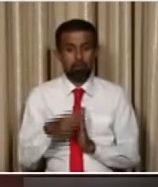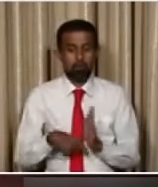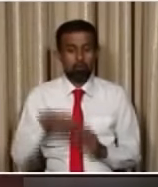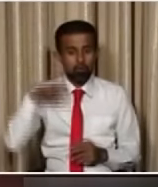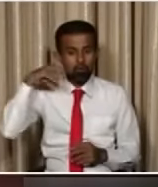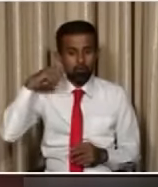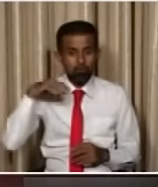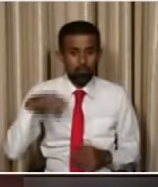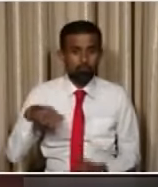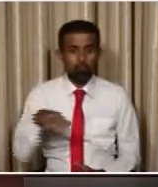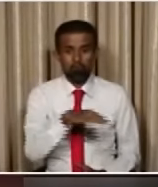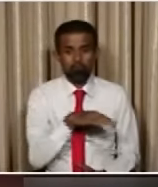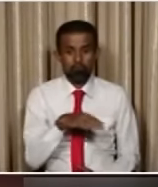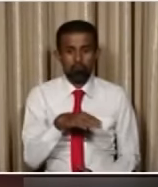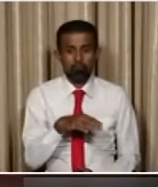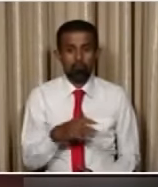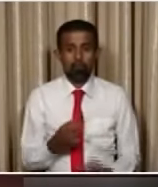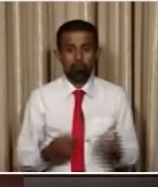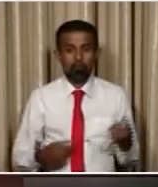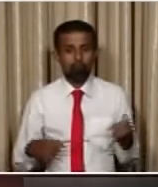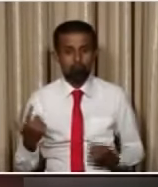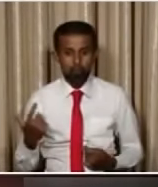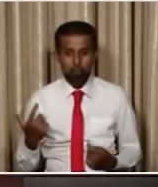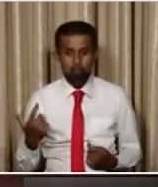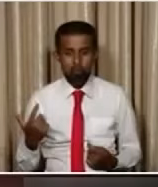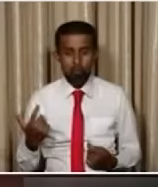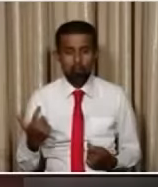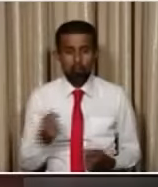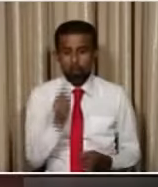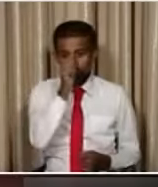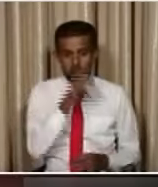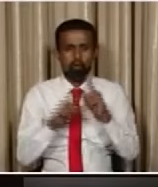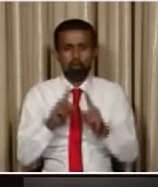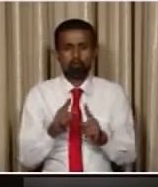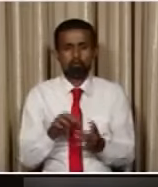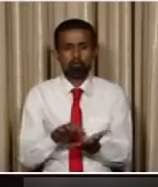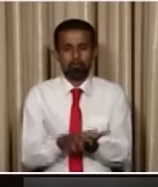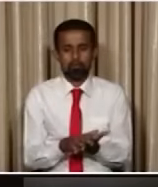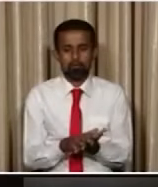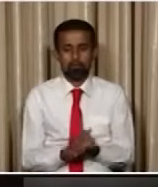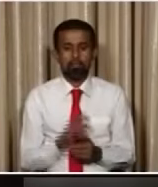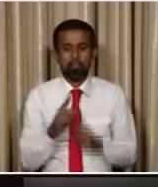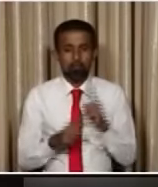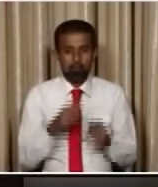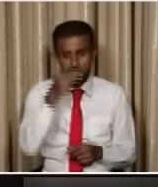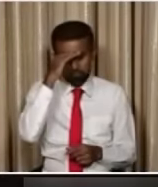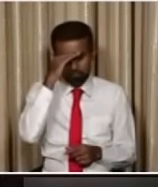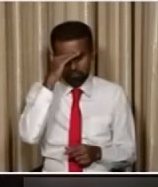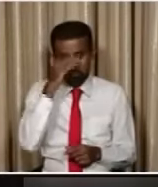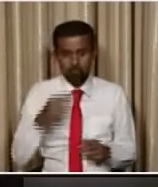බල ශේෂ්ත්‍රය මේ කුණු කොල්ලට විකුණා දමන මේ කුමන්ත්‍රණය අපි පරාජය කරනවා. ගරු කතානායකතුමනි, දැන්